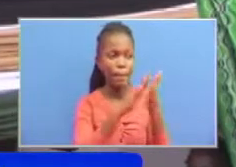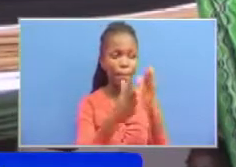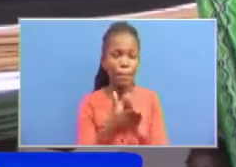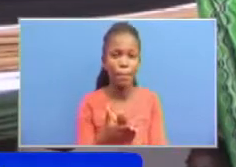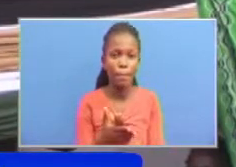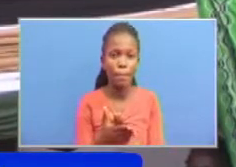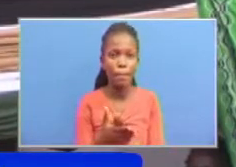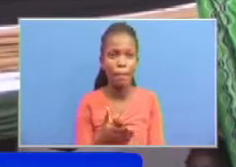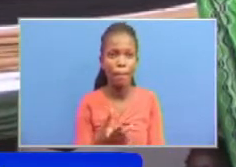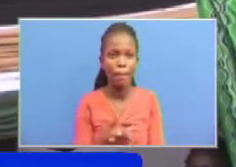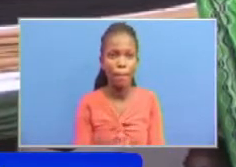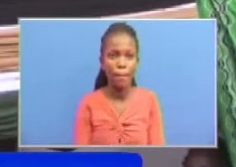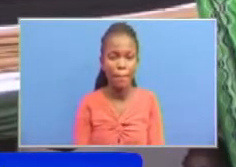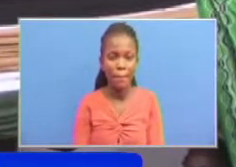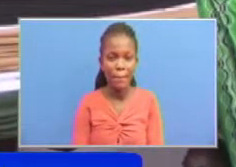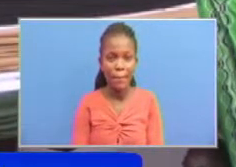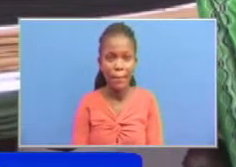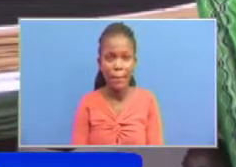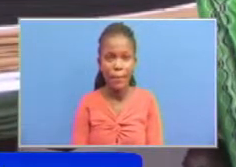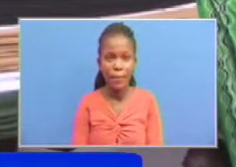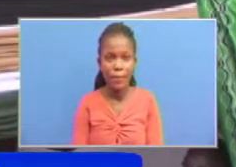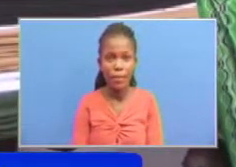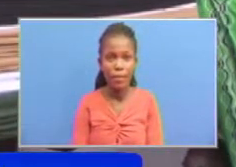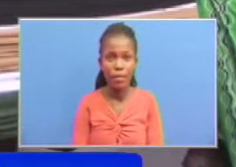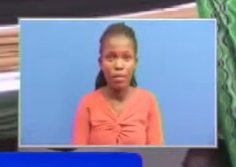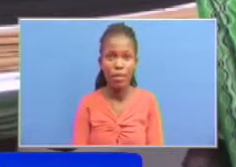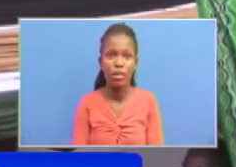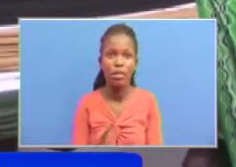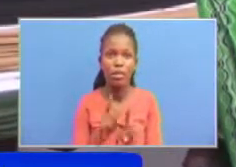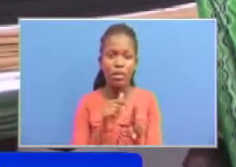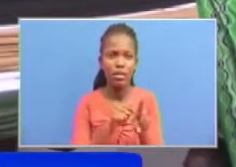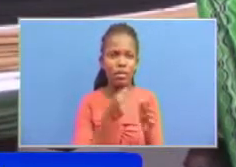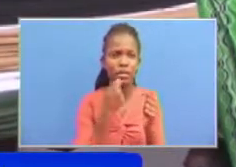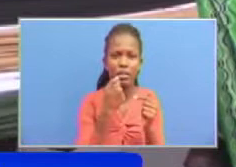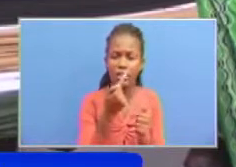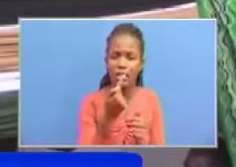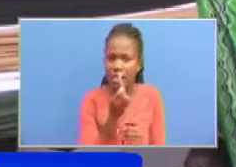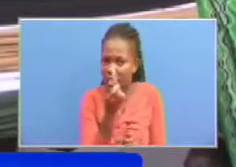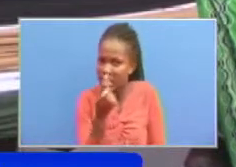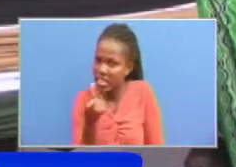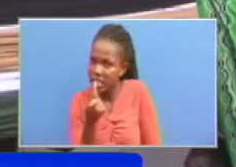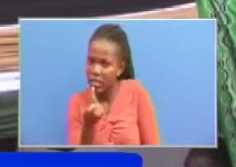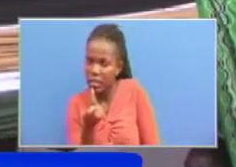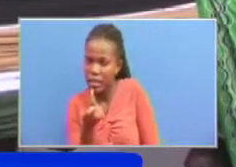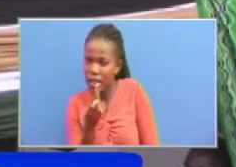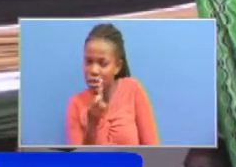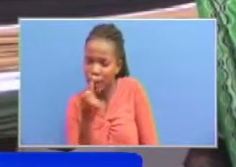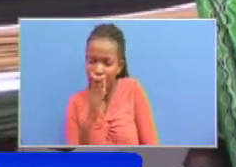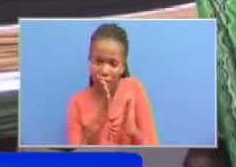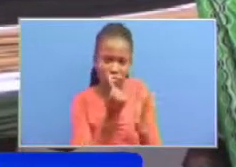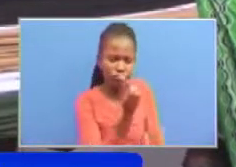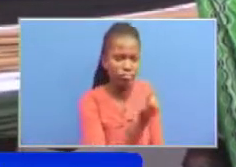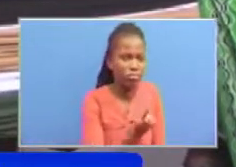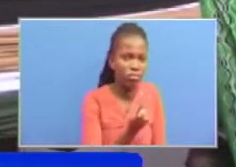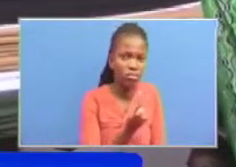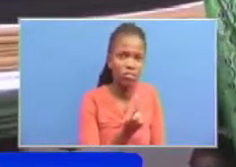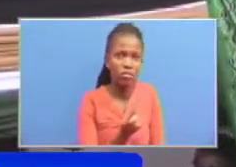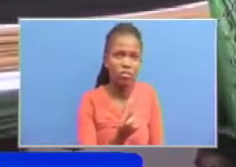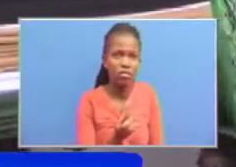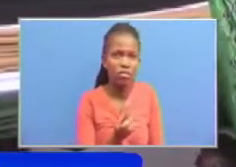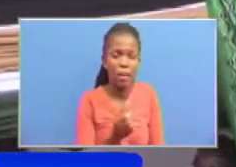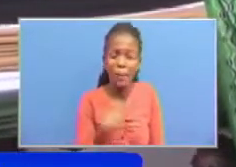tuwe kwa serikali. Lakini tukisema kila mmoja anaenda peke yake. Tulijaribu hiyo njia. Nilikuwa